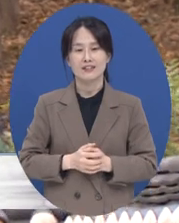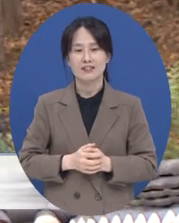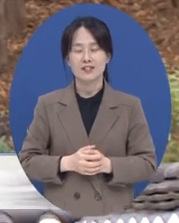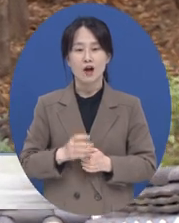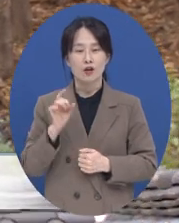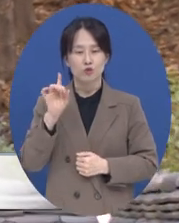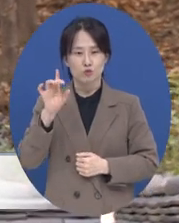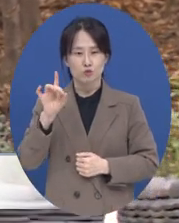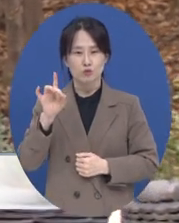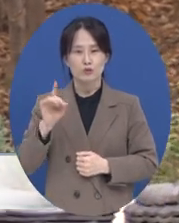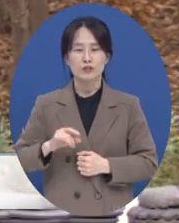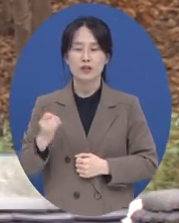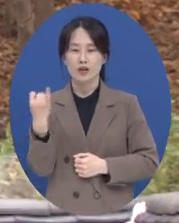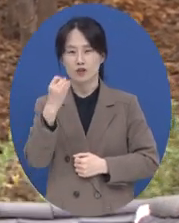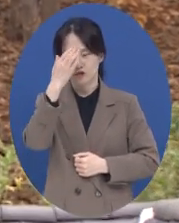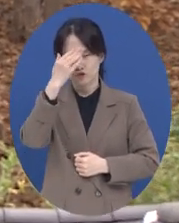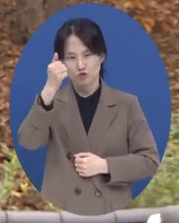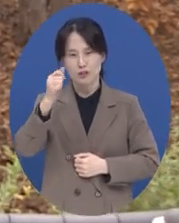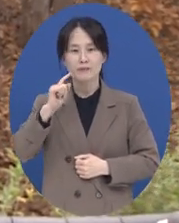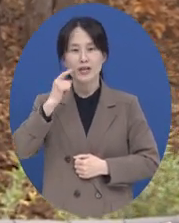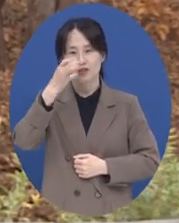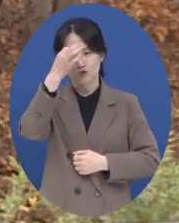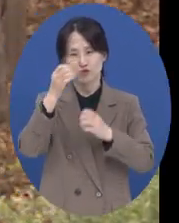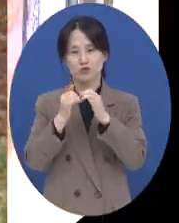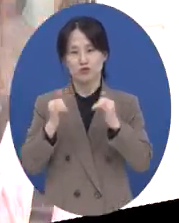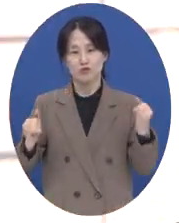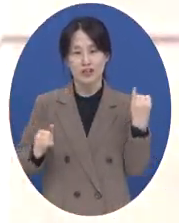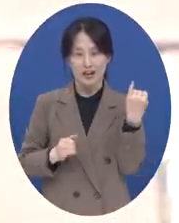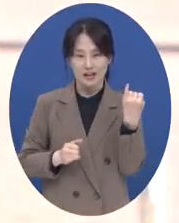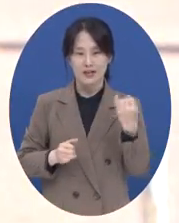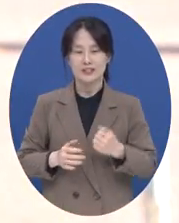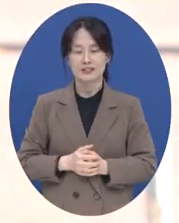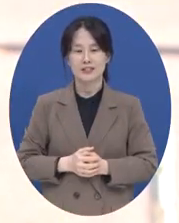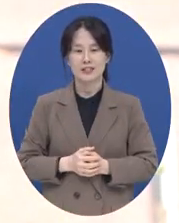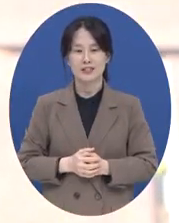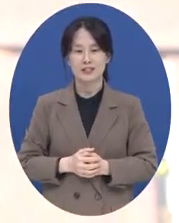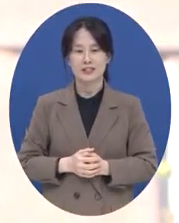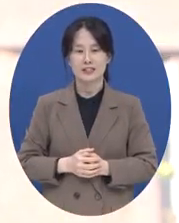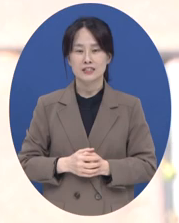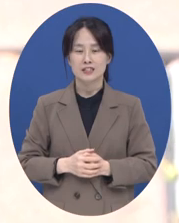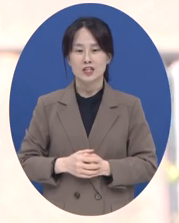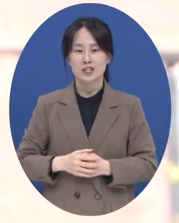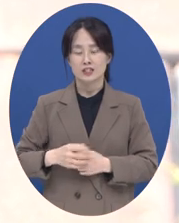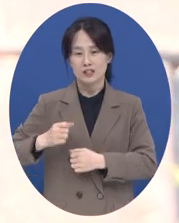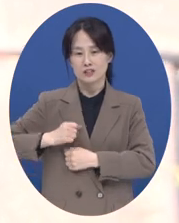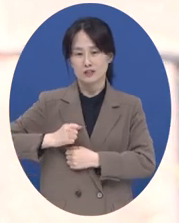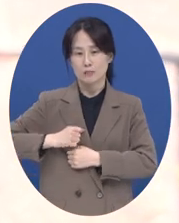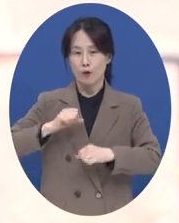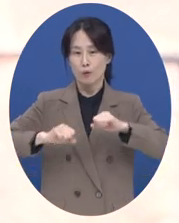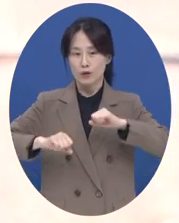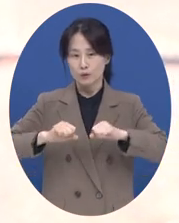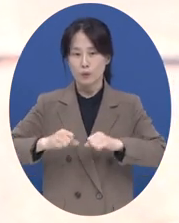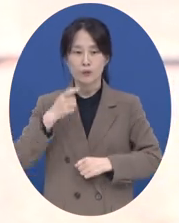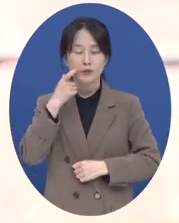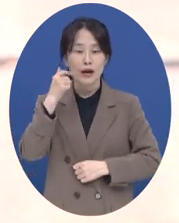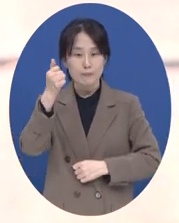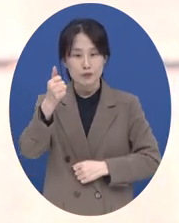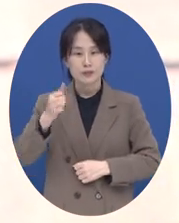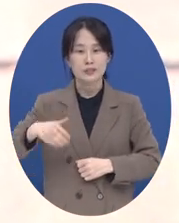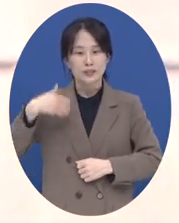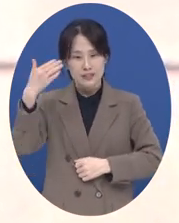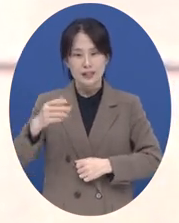유일무이하게 여성 우두머리가 된 예술가 합니다 의병 활동을 한 하 버지와 독립군을 이끈 아버지의 2억